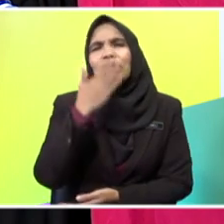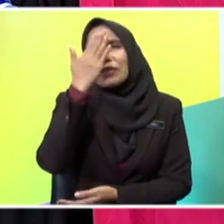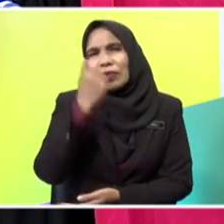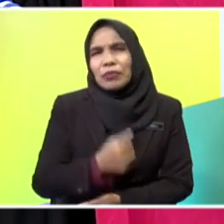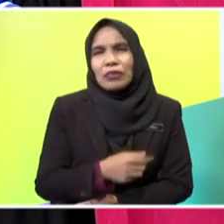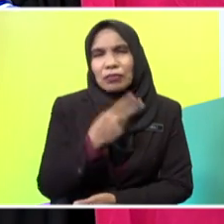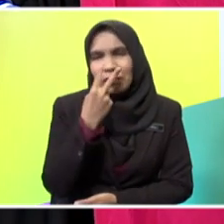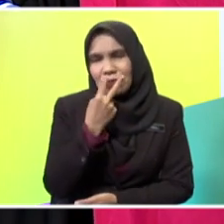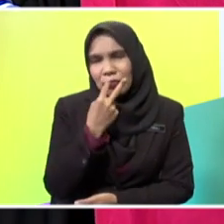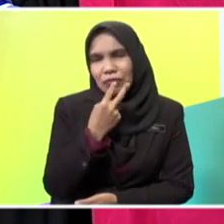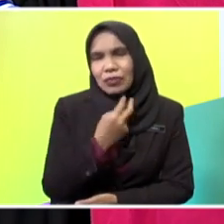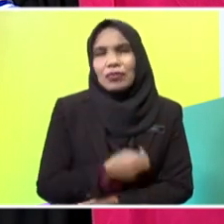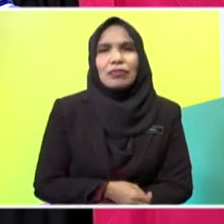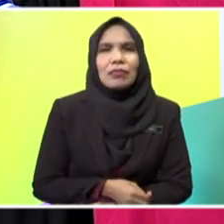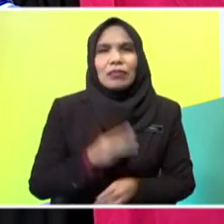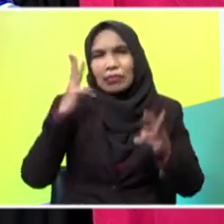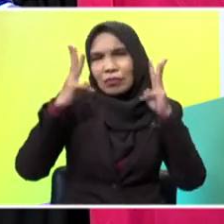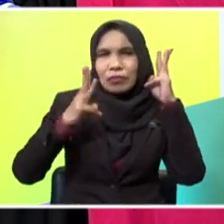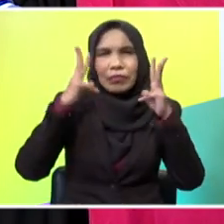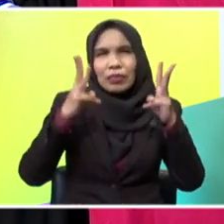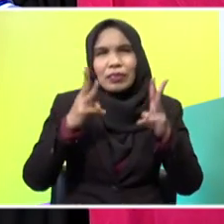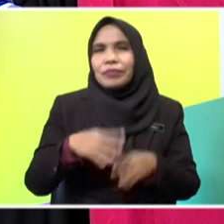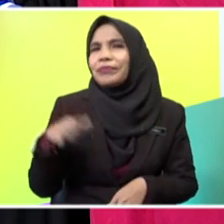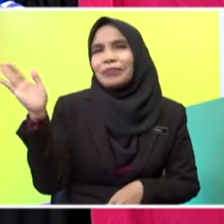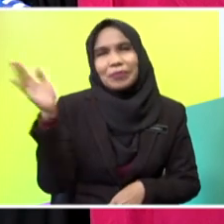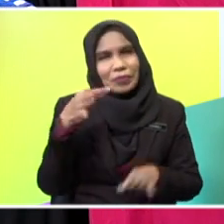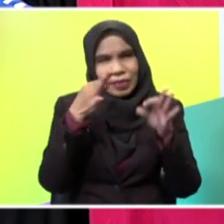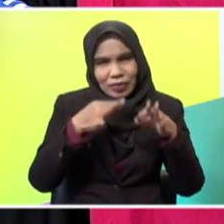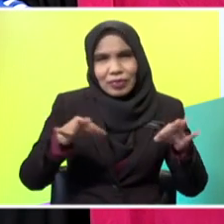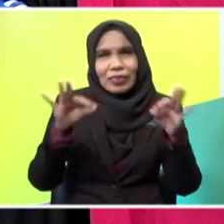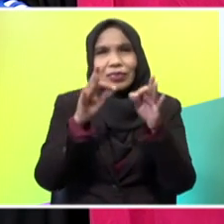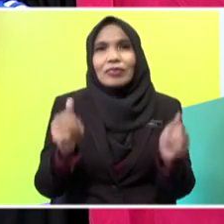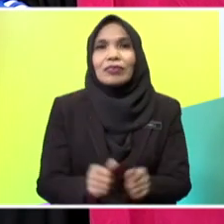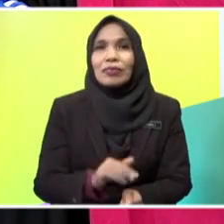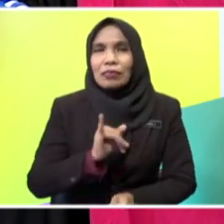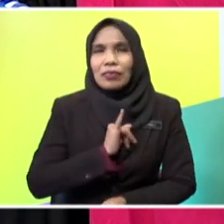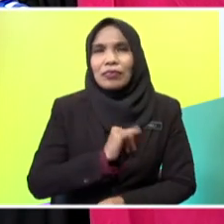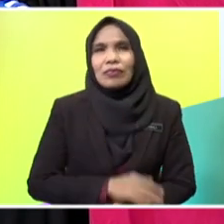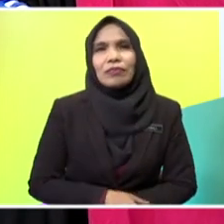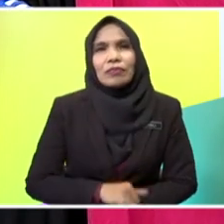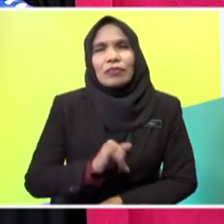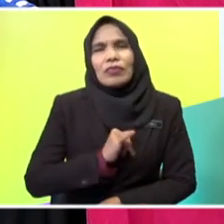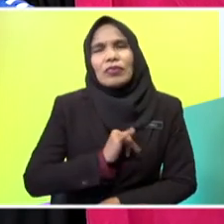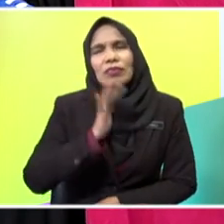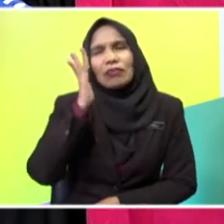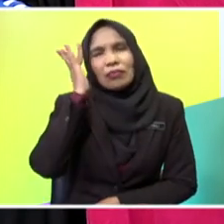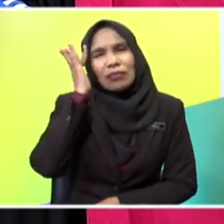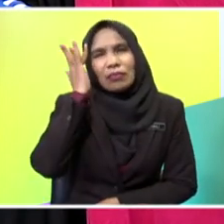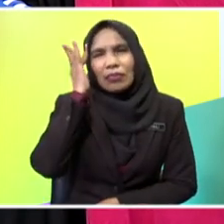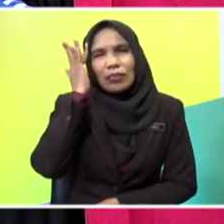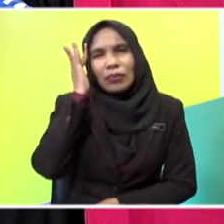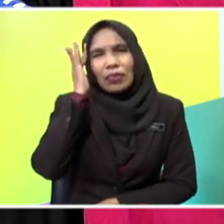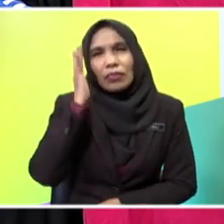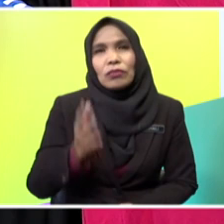macam pening je. Marilah cerita dengan saya. Saya tak tahu nak buat